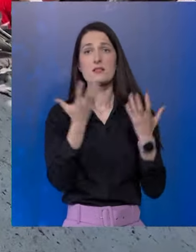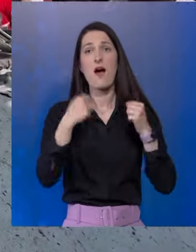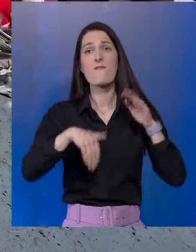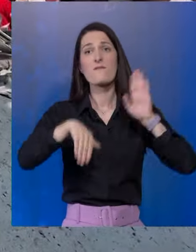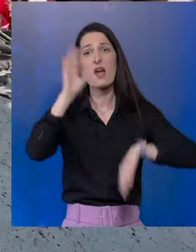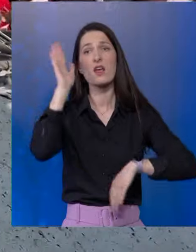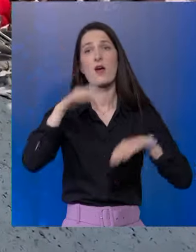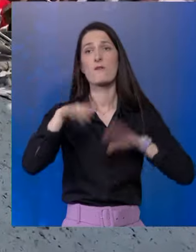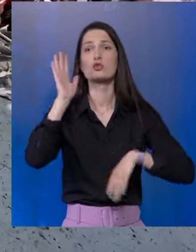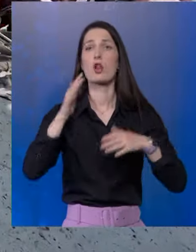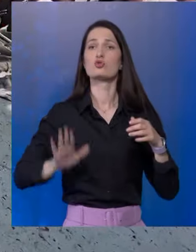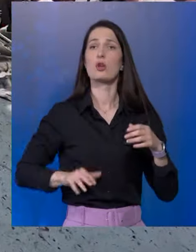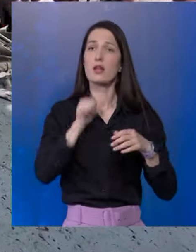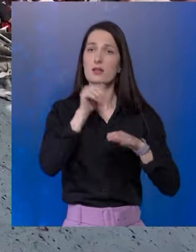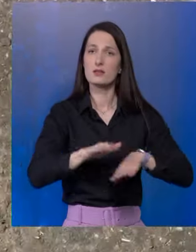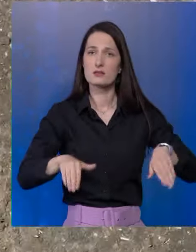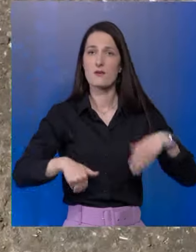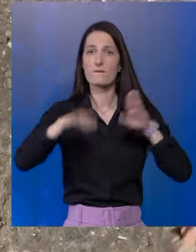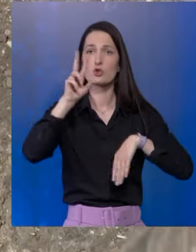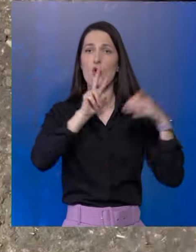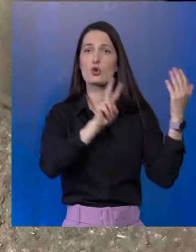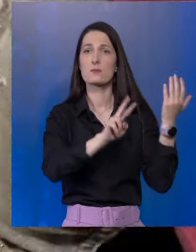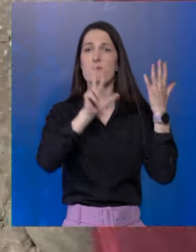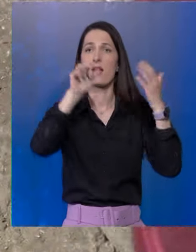Više od 82.600 je povrijeđeno.